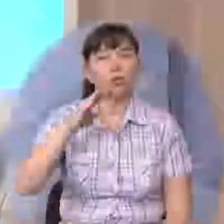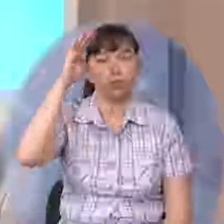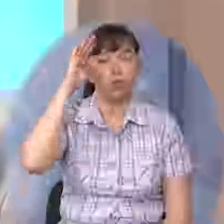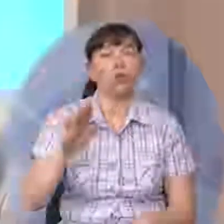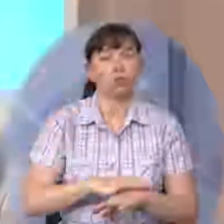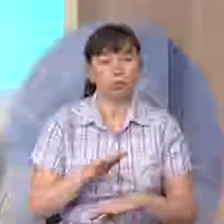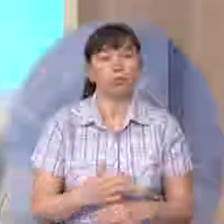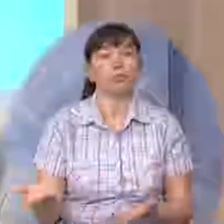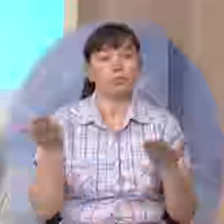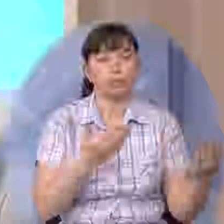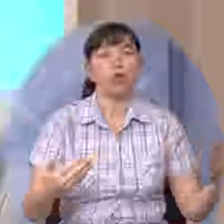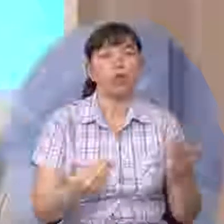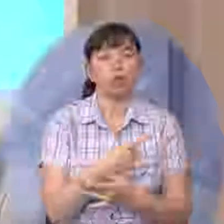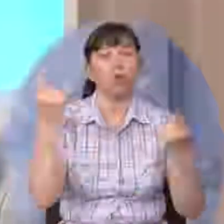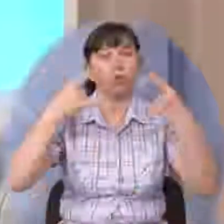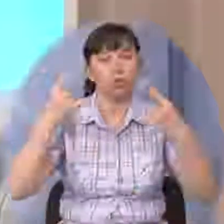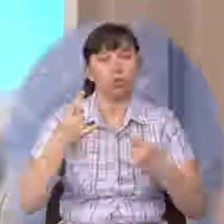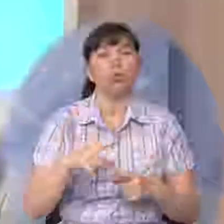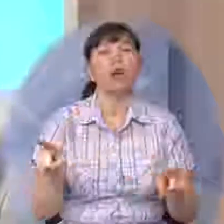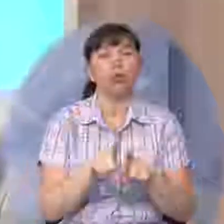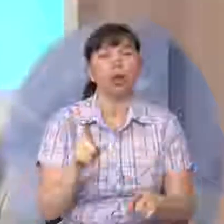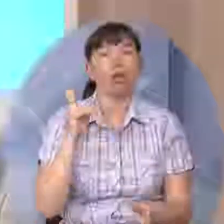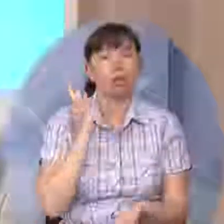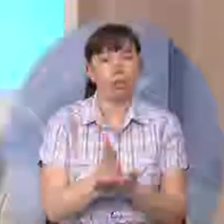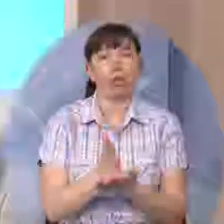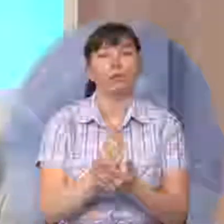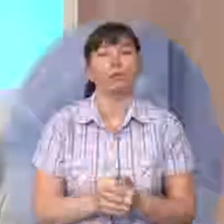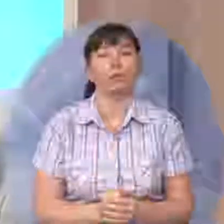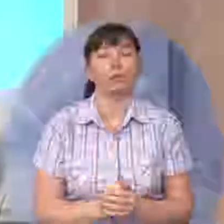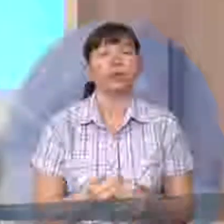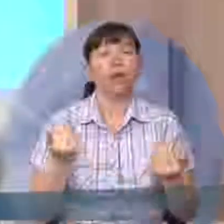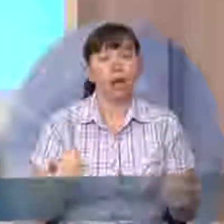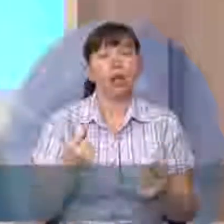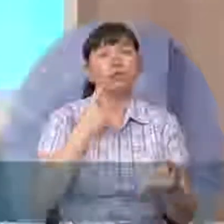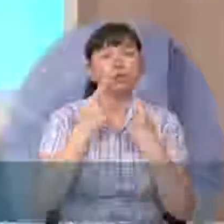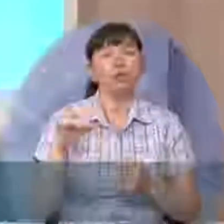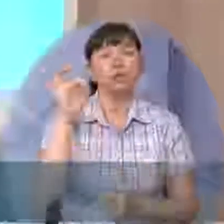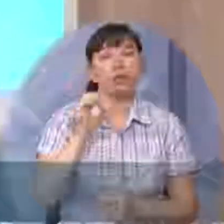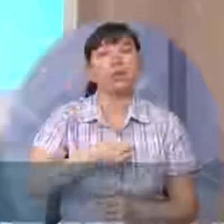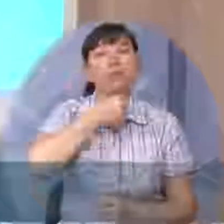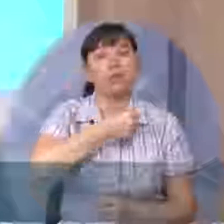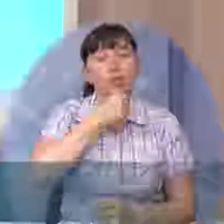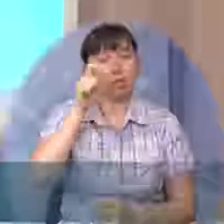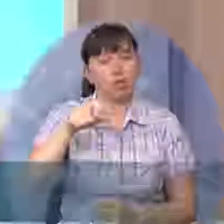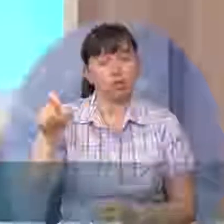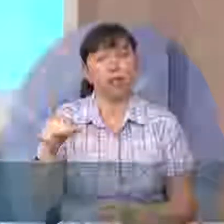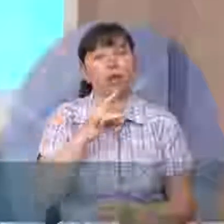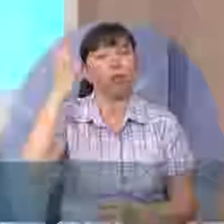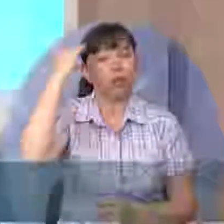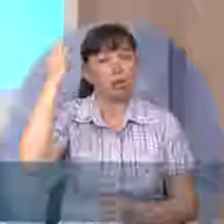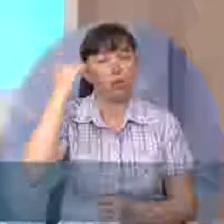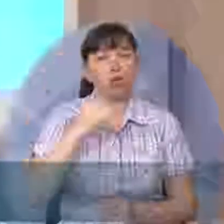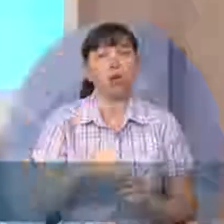Doamnelor și domnilor, bun găsit la o nouă ediție a emisiunii Așa cum este. Azi discutăm despre vârstnicii din Republica